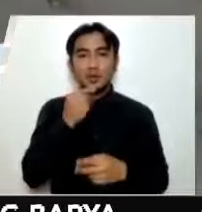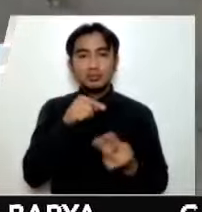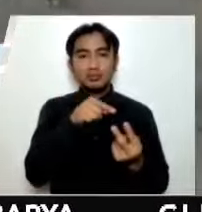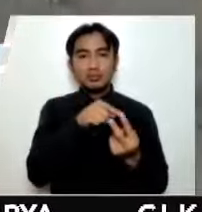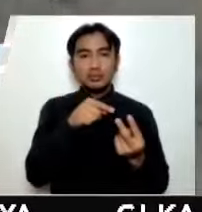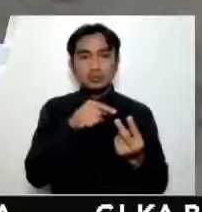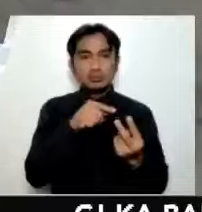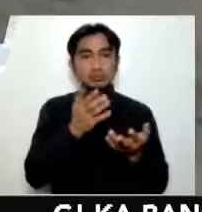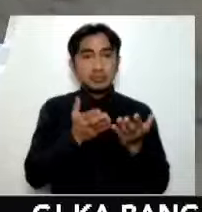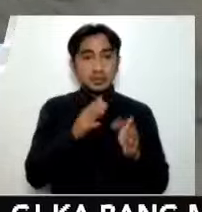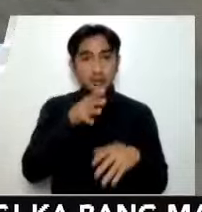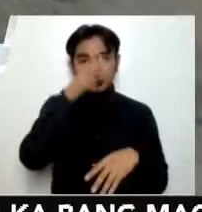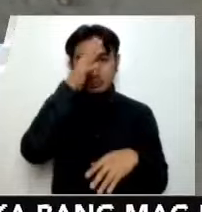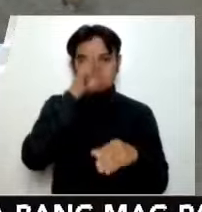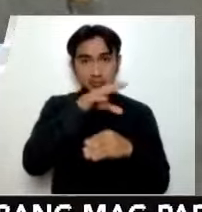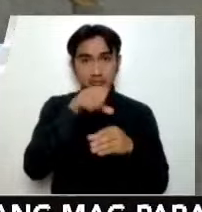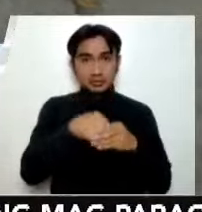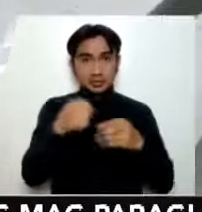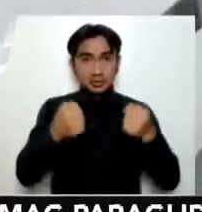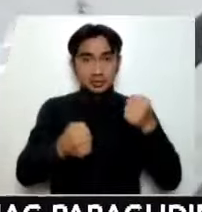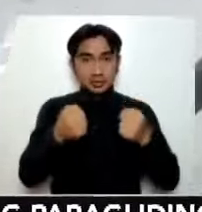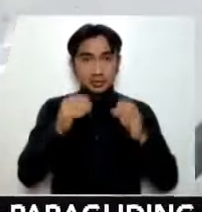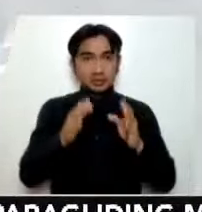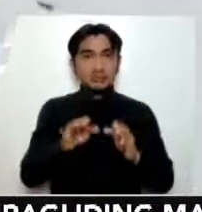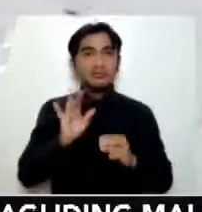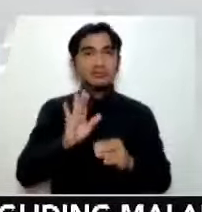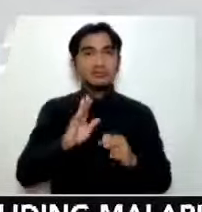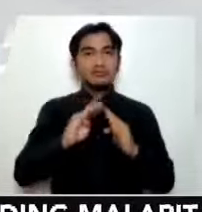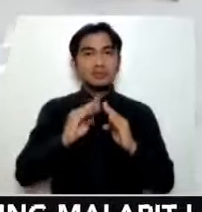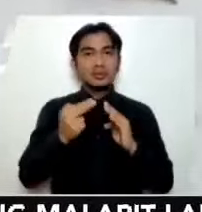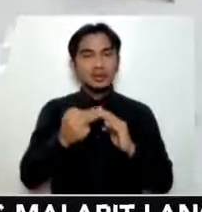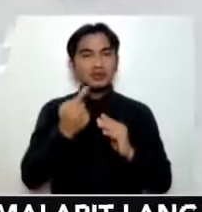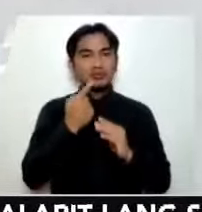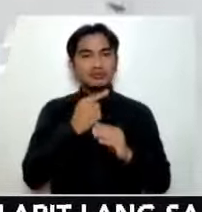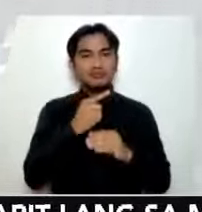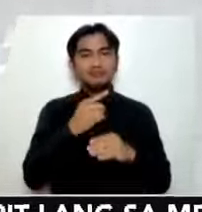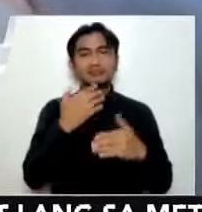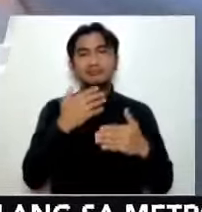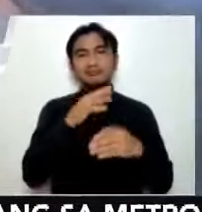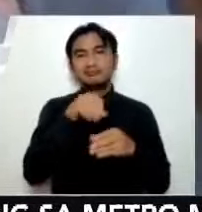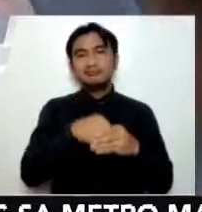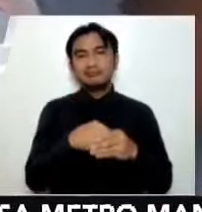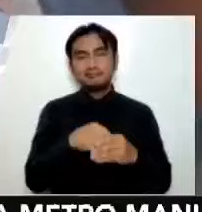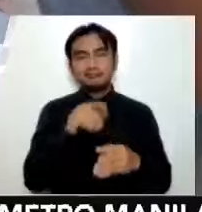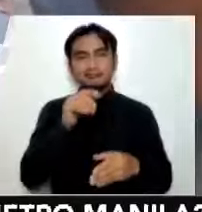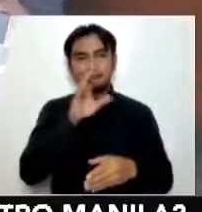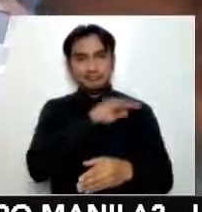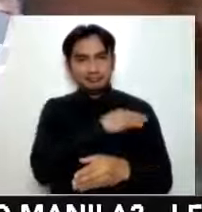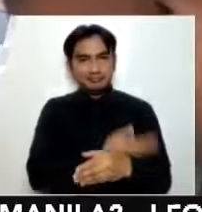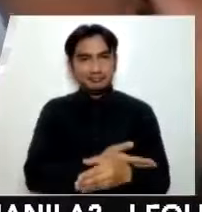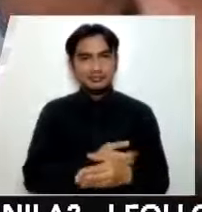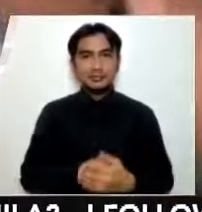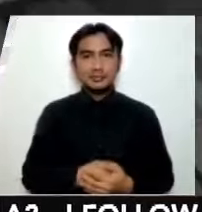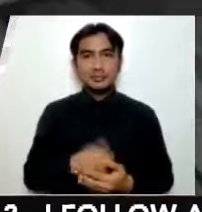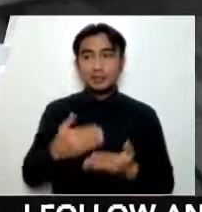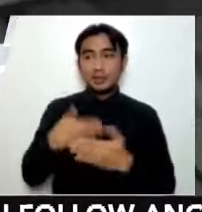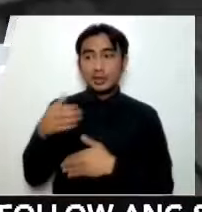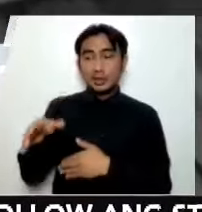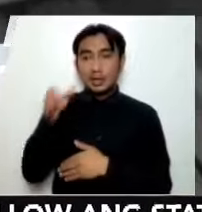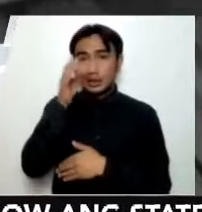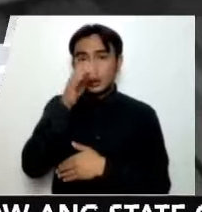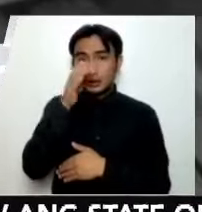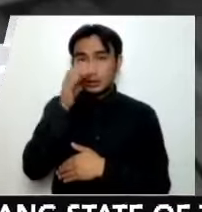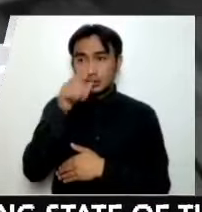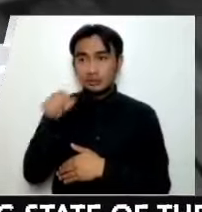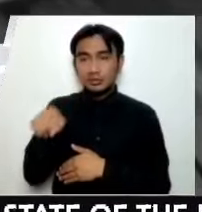tatay bilang driver ng munisipyo at nadamay lang ang bata sa Talisay Cebu naman sumasagot ng module ang 14